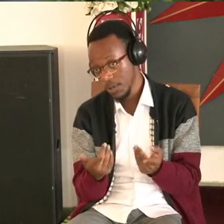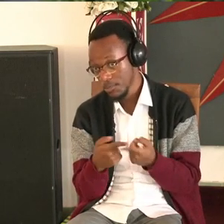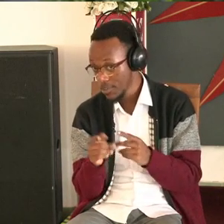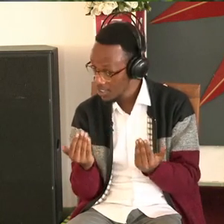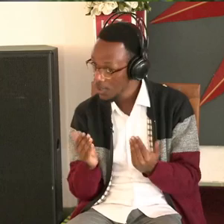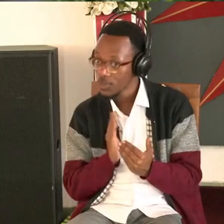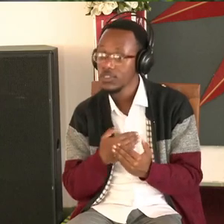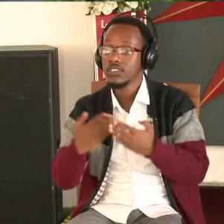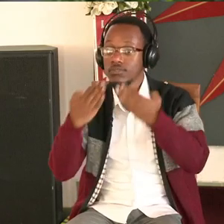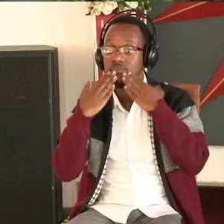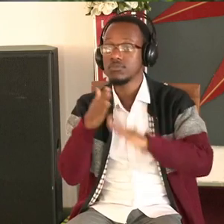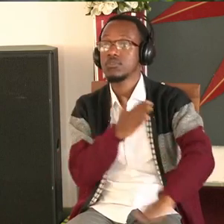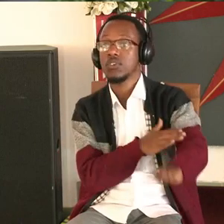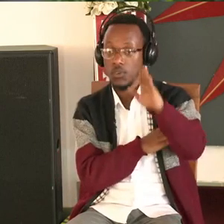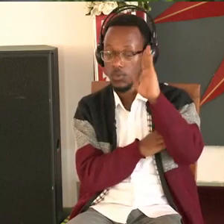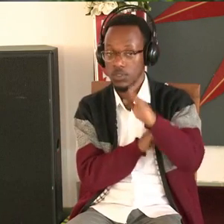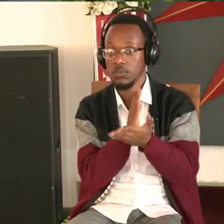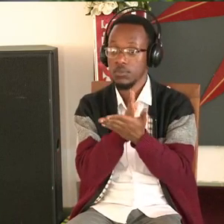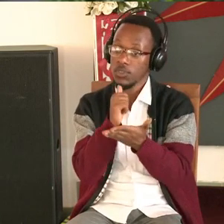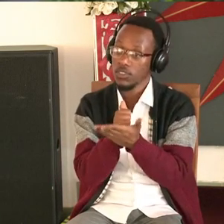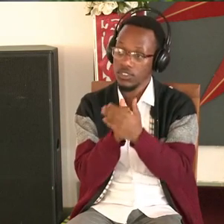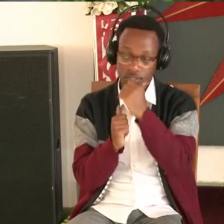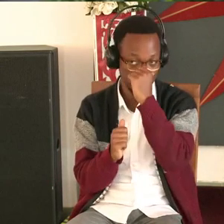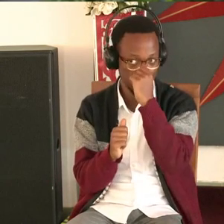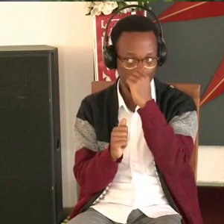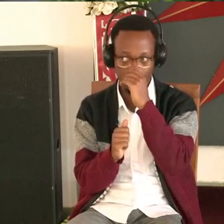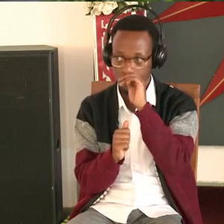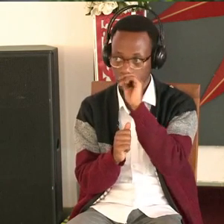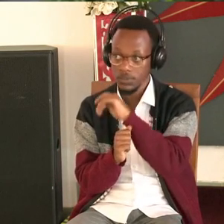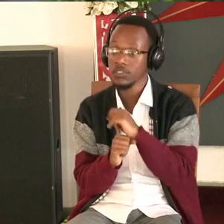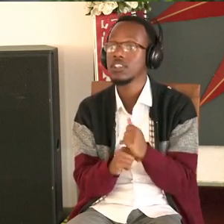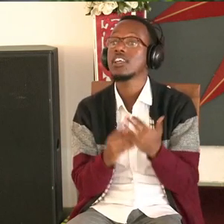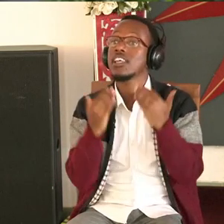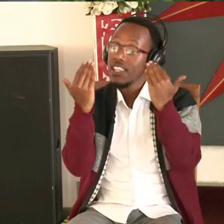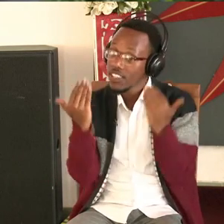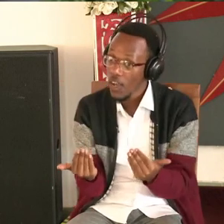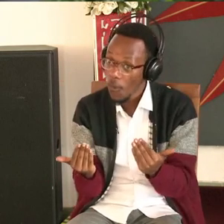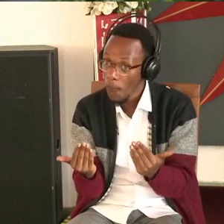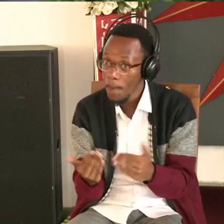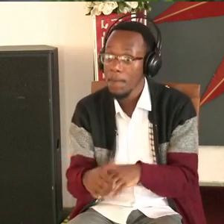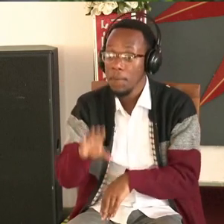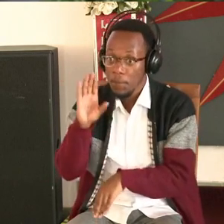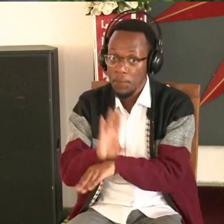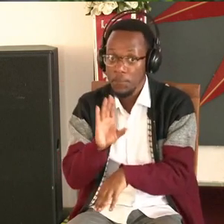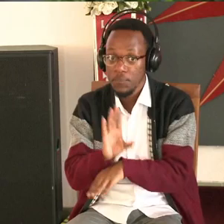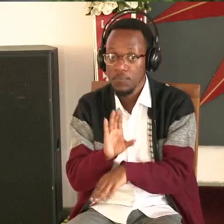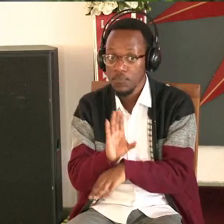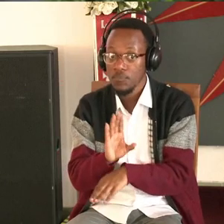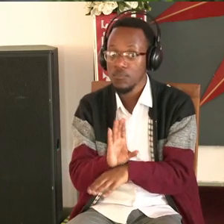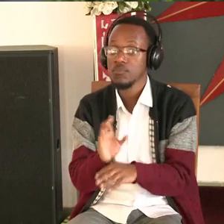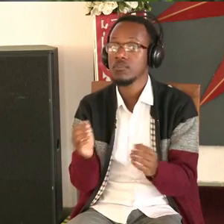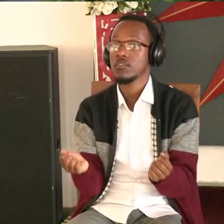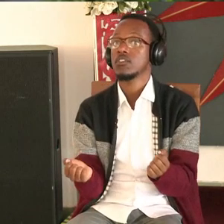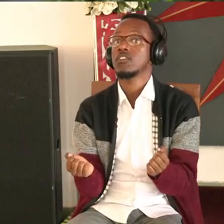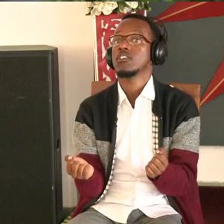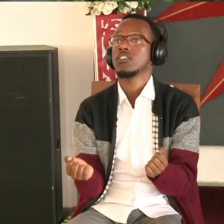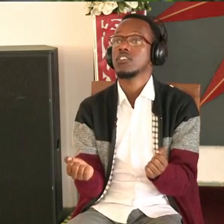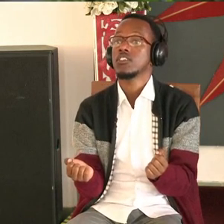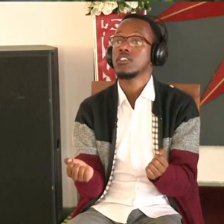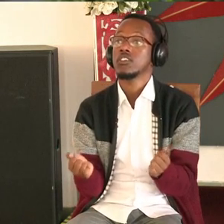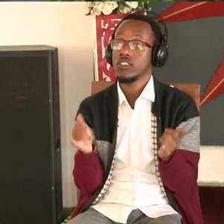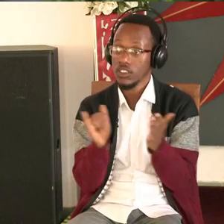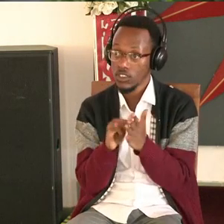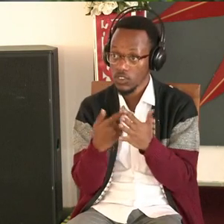Seigneur car les réunions sont ce qu'il y a de plus